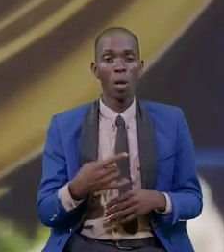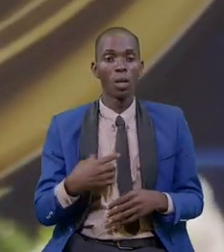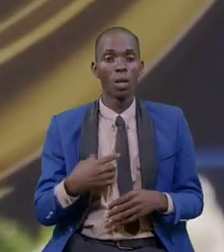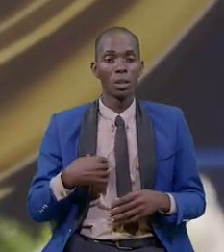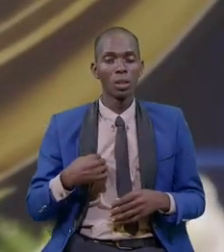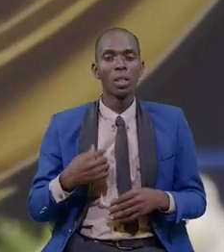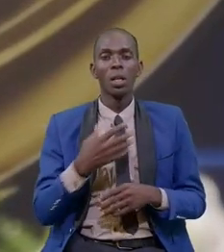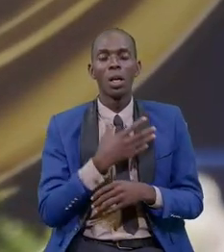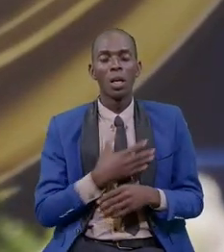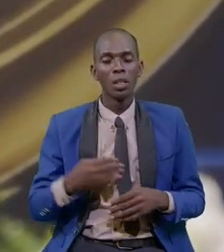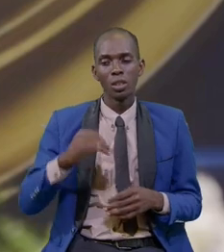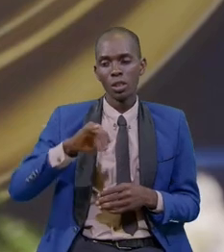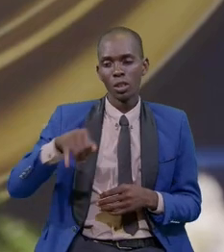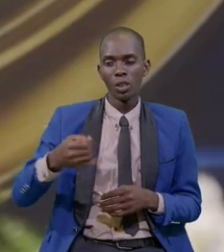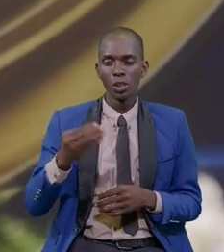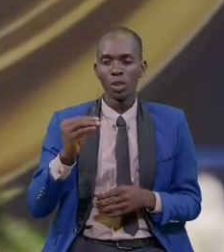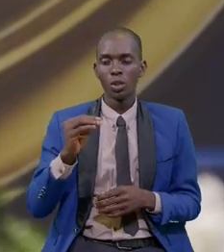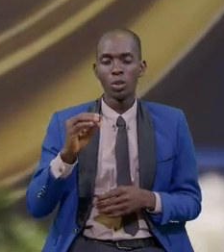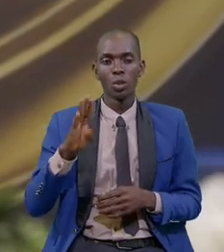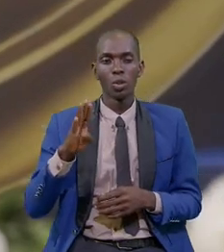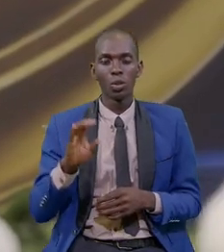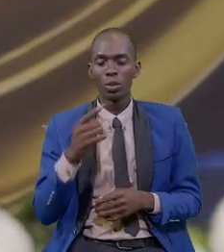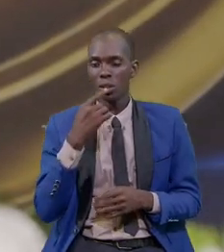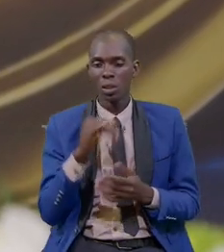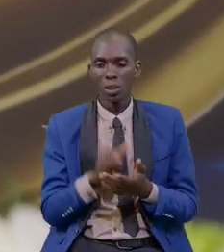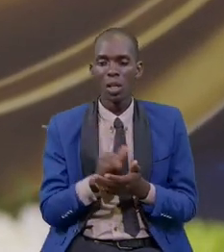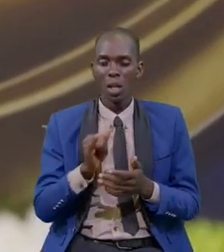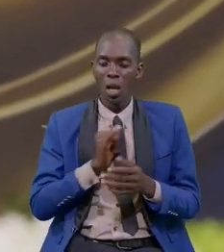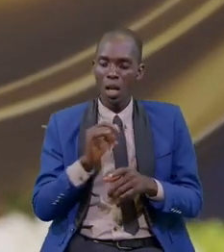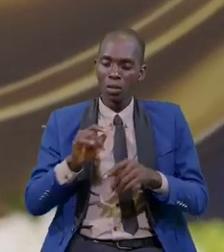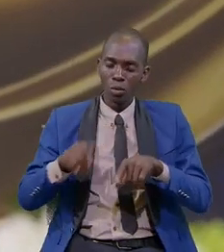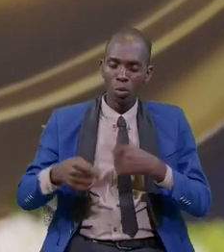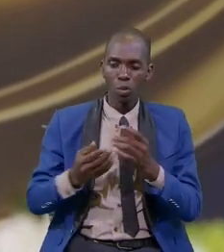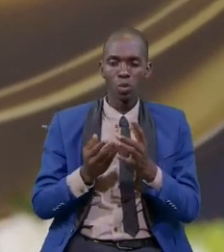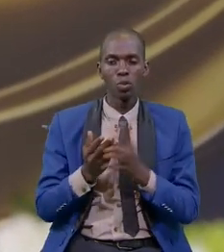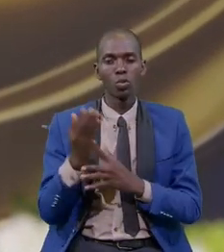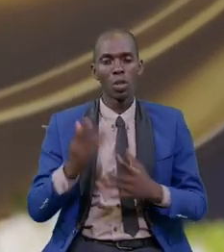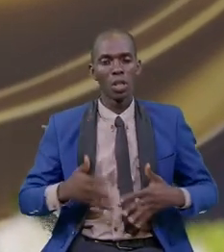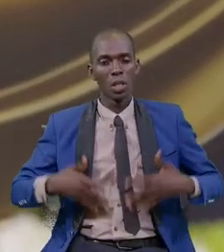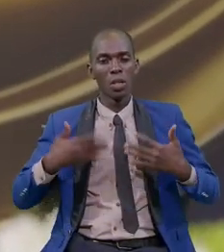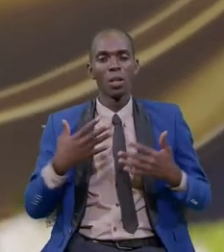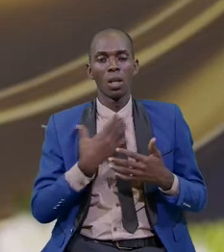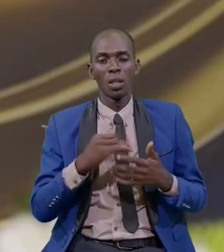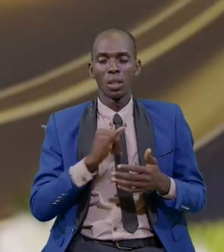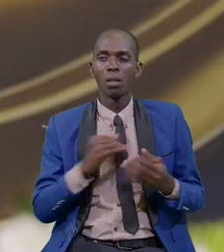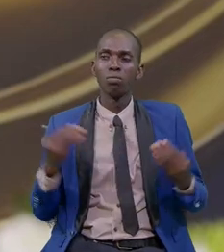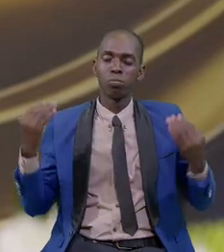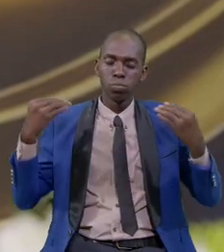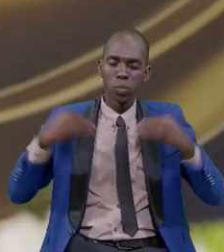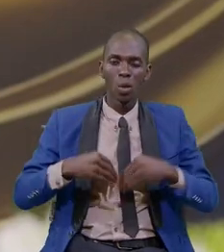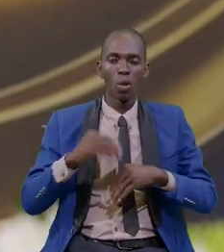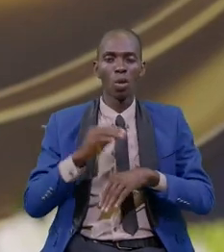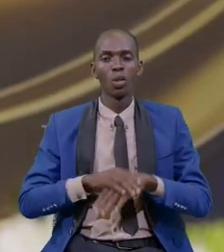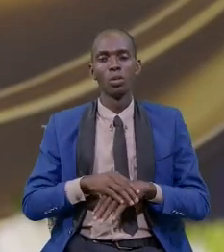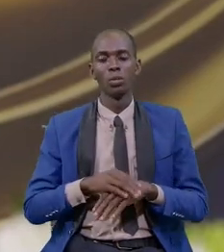porte. Et Job dit, je mettais le manteau de la justice et c'est le manteau qui me couvrait et je lui servais de